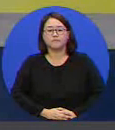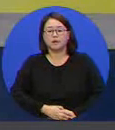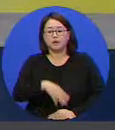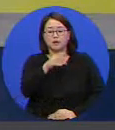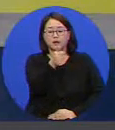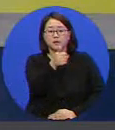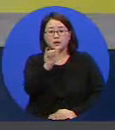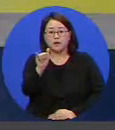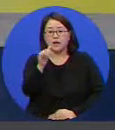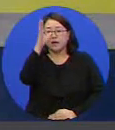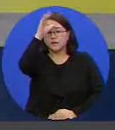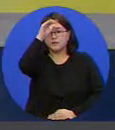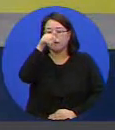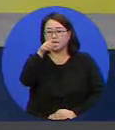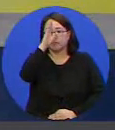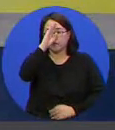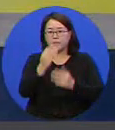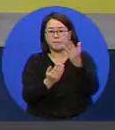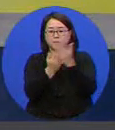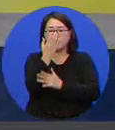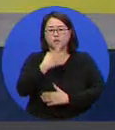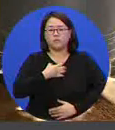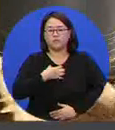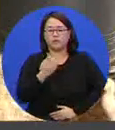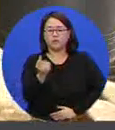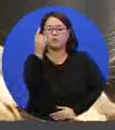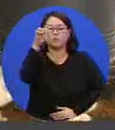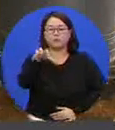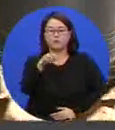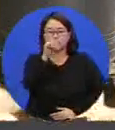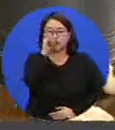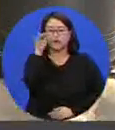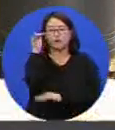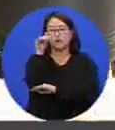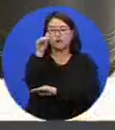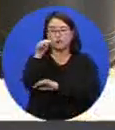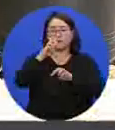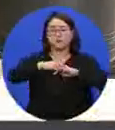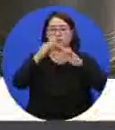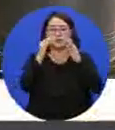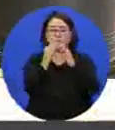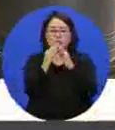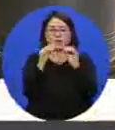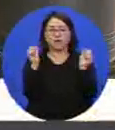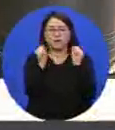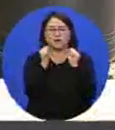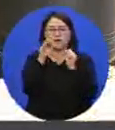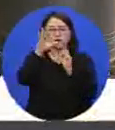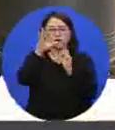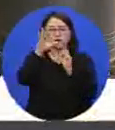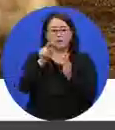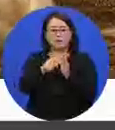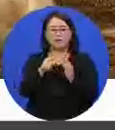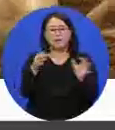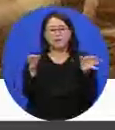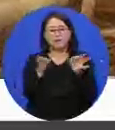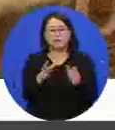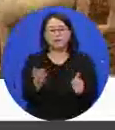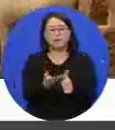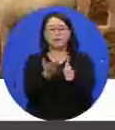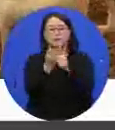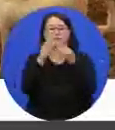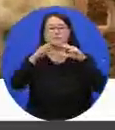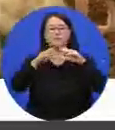AI 발생 위험이 높은 지역에 있는 오리 농가의 겨울철 오리 사육 일시 중단이 확대됩니다. 전라북도는